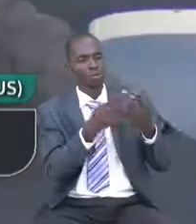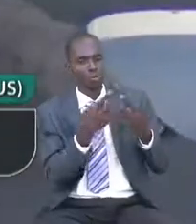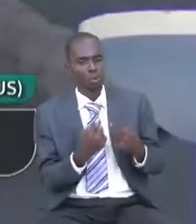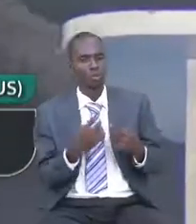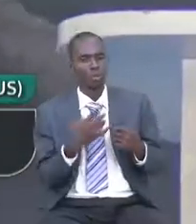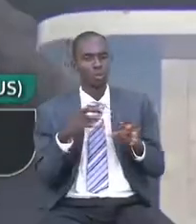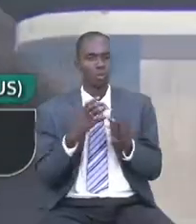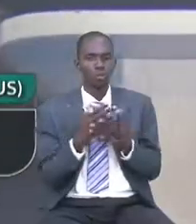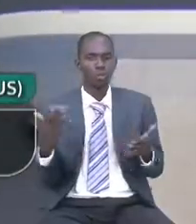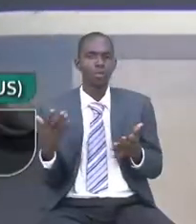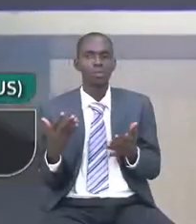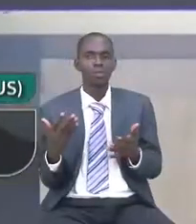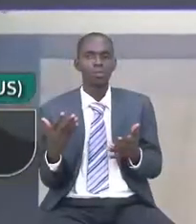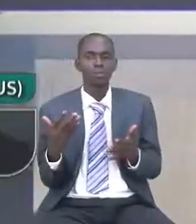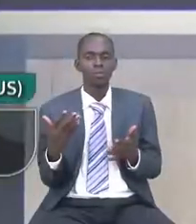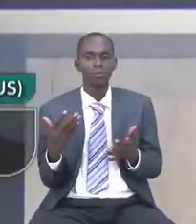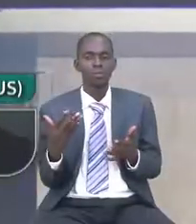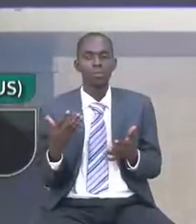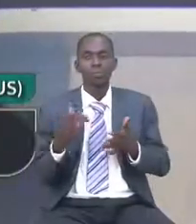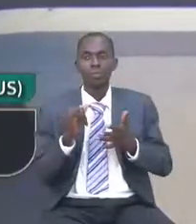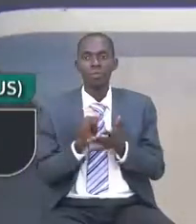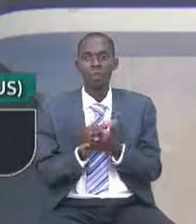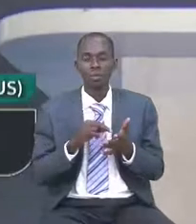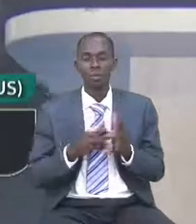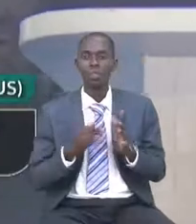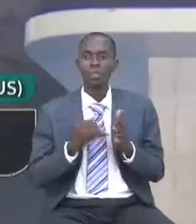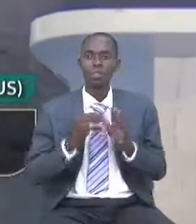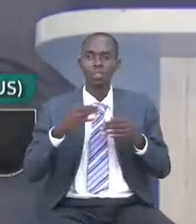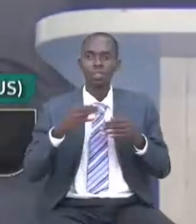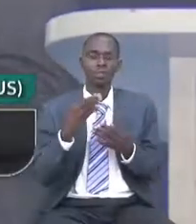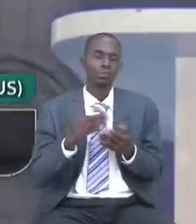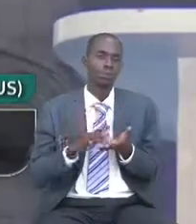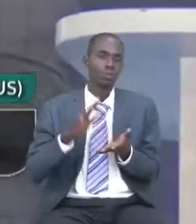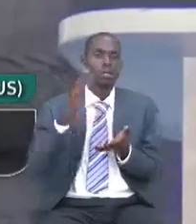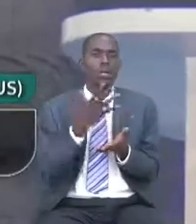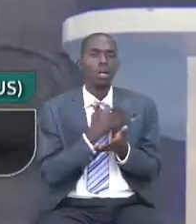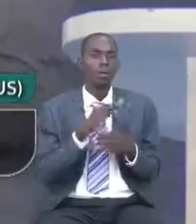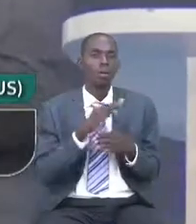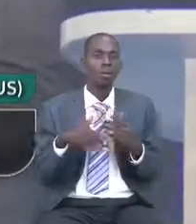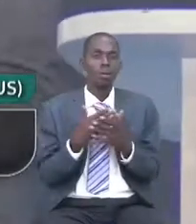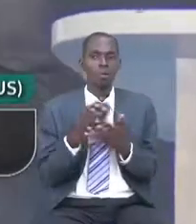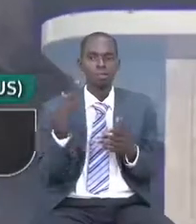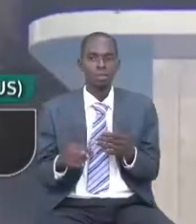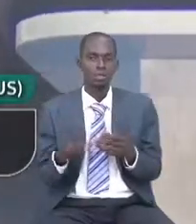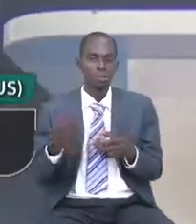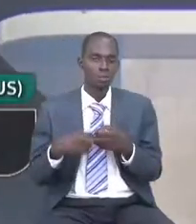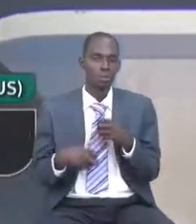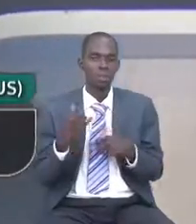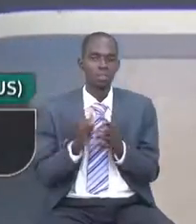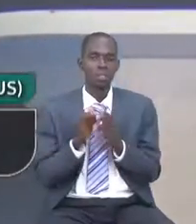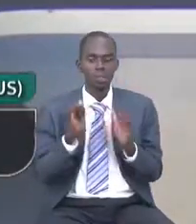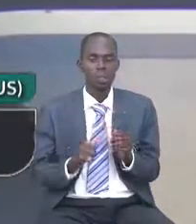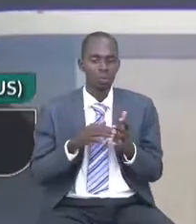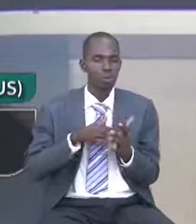à celui-là de faire quelque chose? Elle est sur le point de s'effondrer. Non, tu ne fais rien de ce genre. Il nous purifie. Et tous